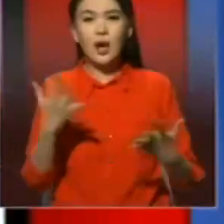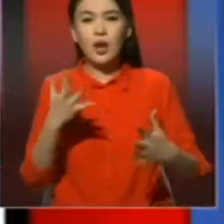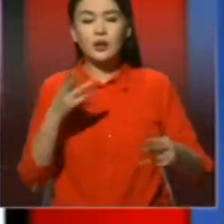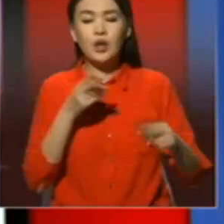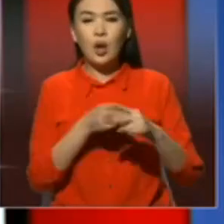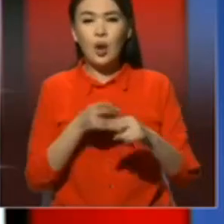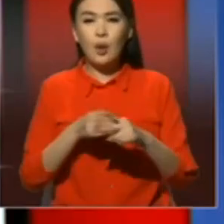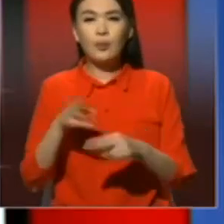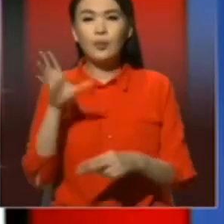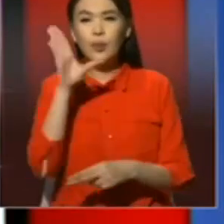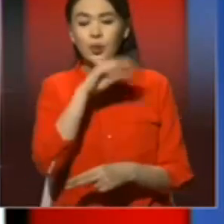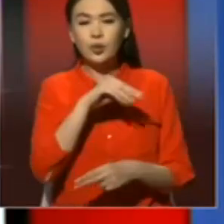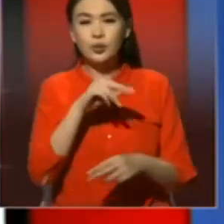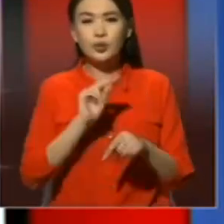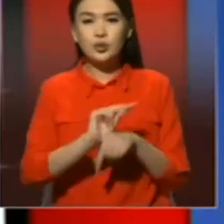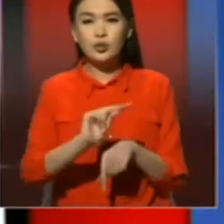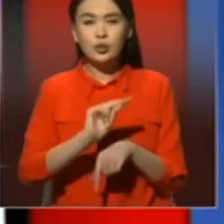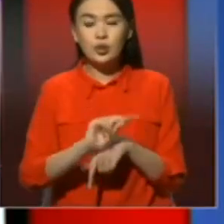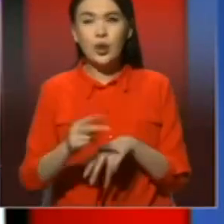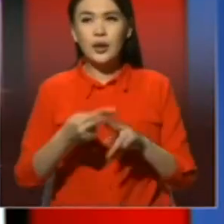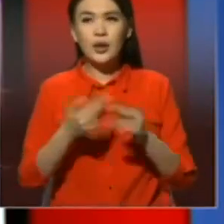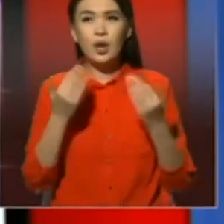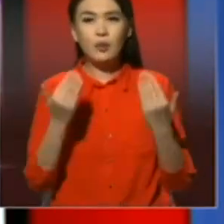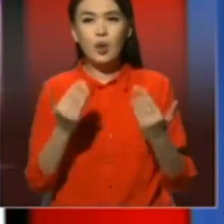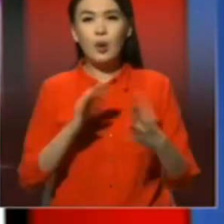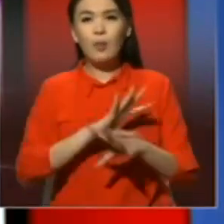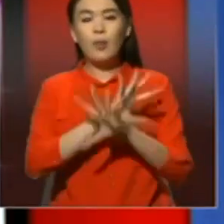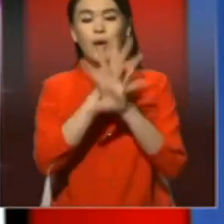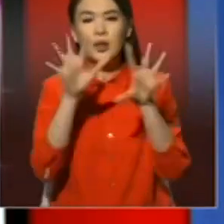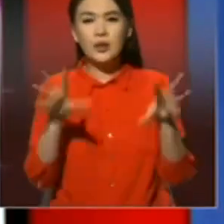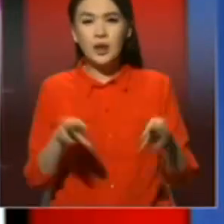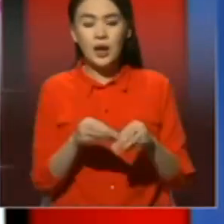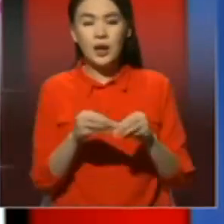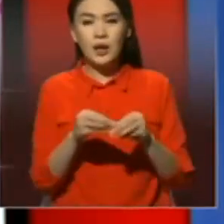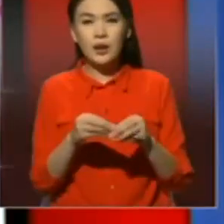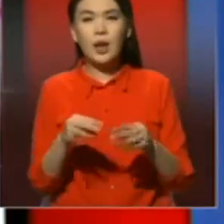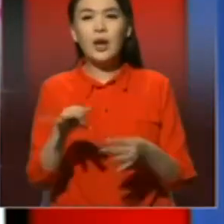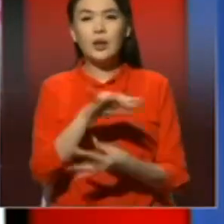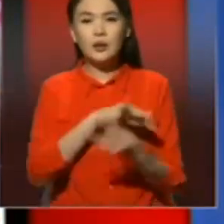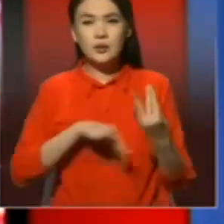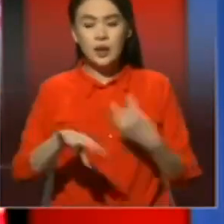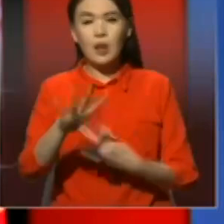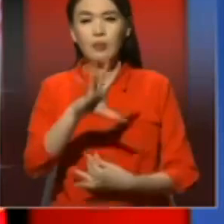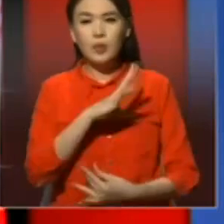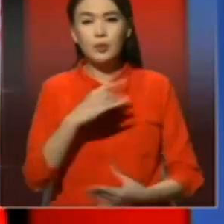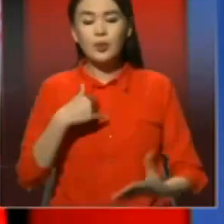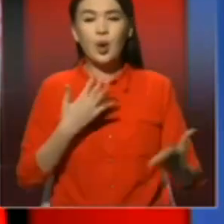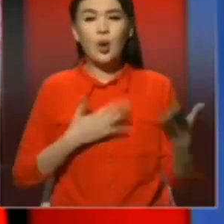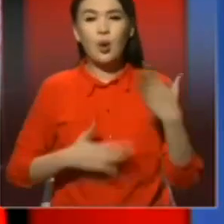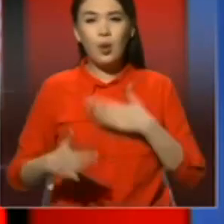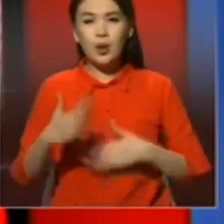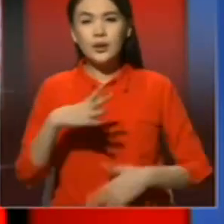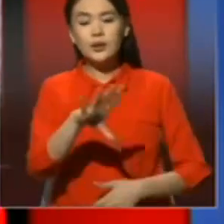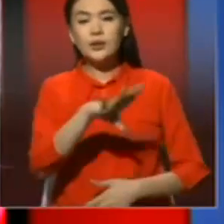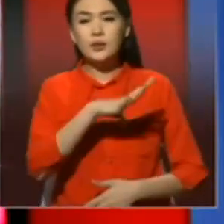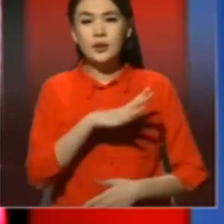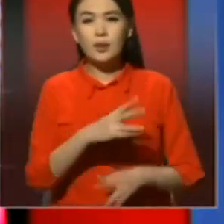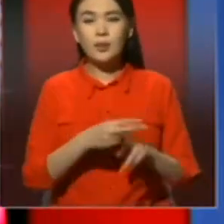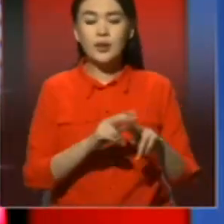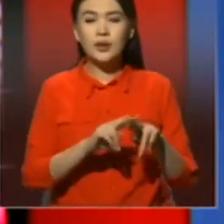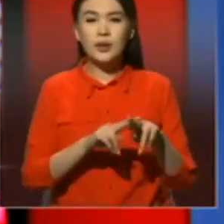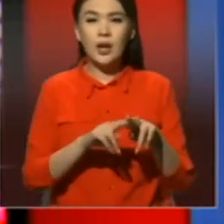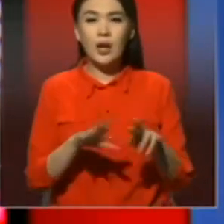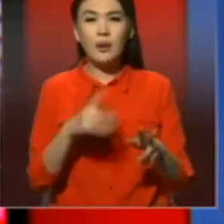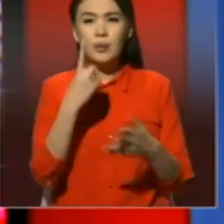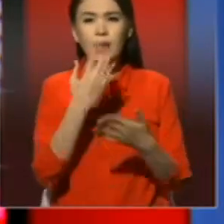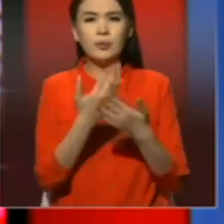кедергілер бар екенін айтып тұр. Мен осылардың барлығы бүгінгі панельдік жиналыстар айтылды. Мен қуанатыным осы мәселе. Бір ғана мысал